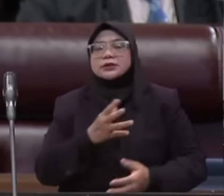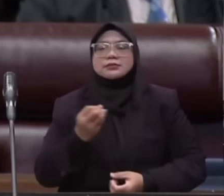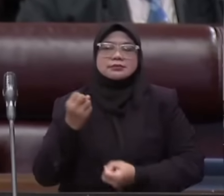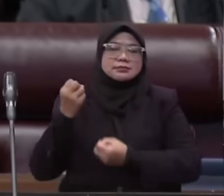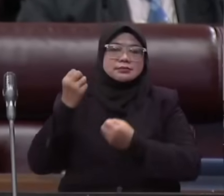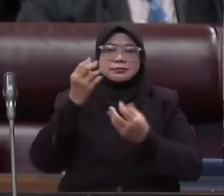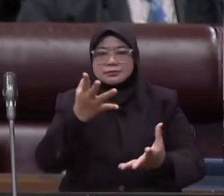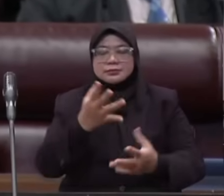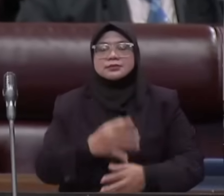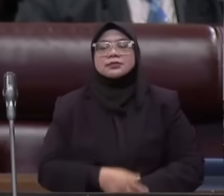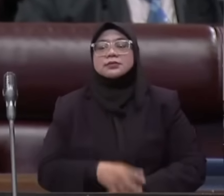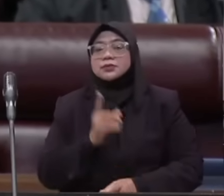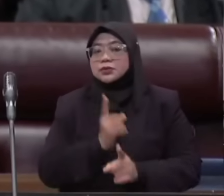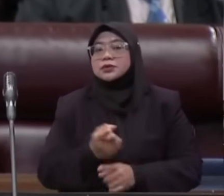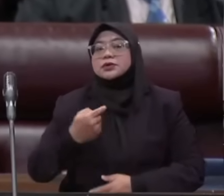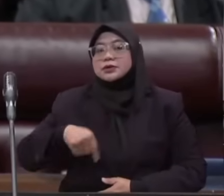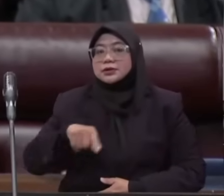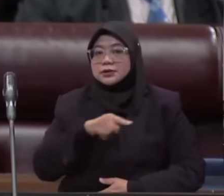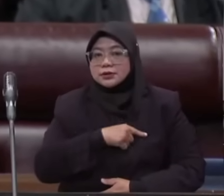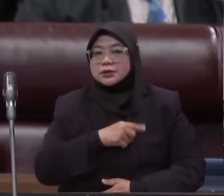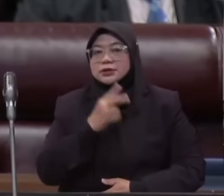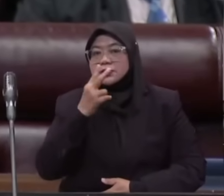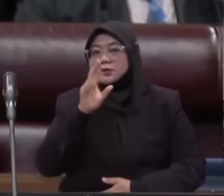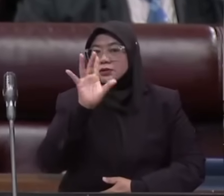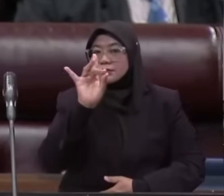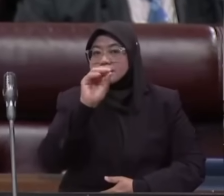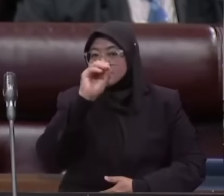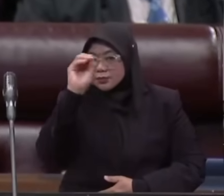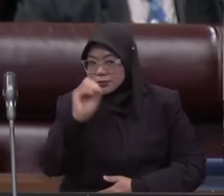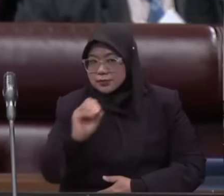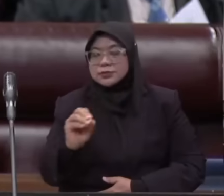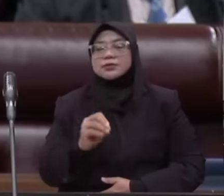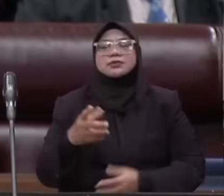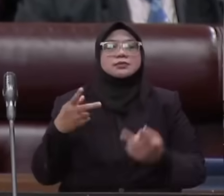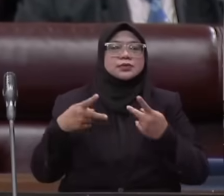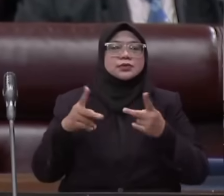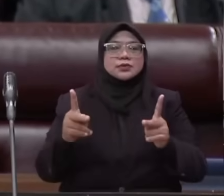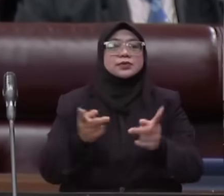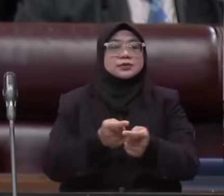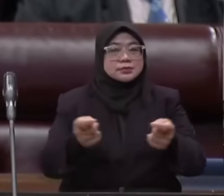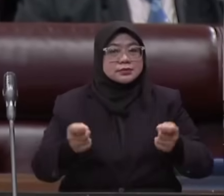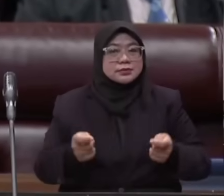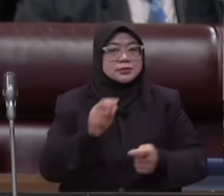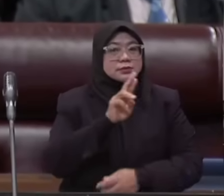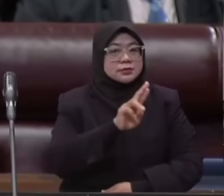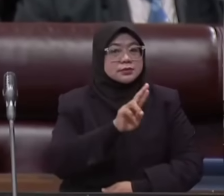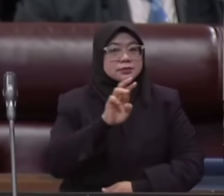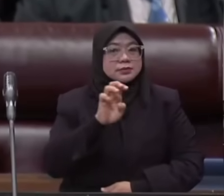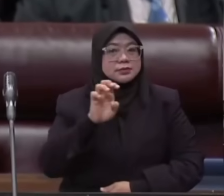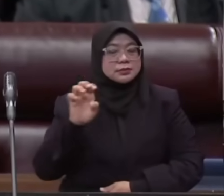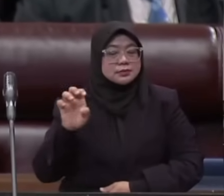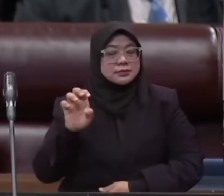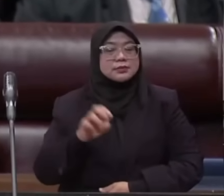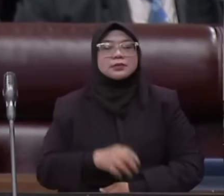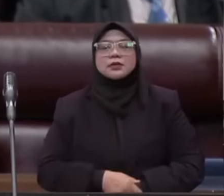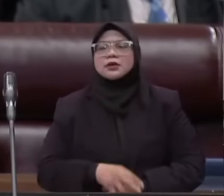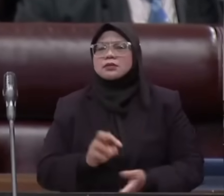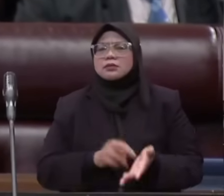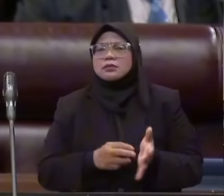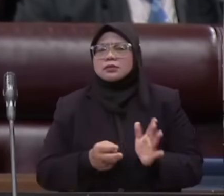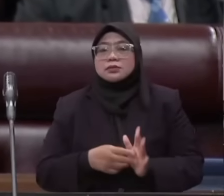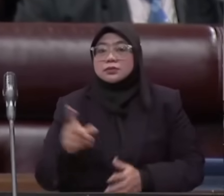sebenarnya kita tengok eee 80 ratus kawasan berpotensi untuk rii ini nrri